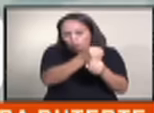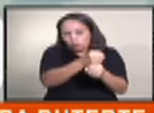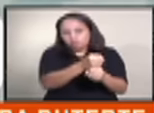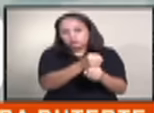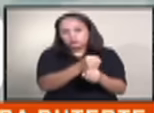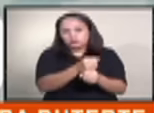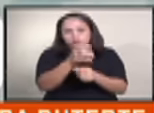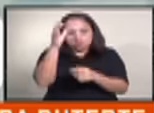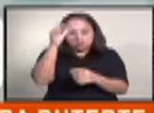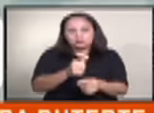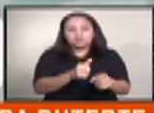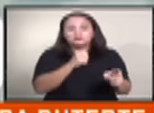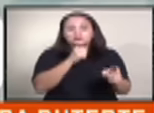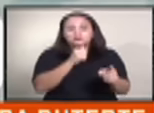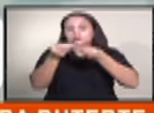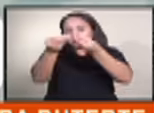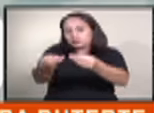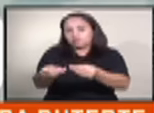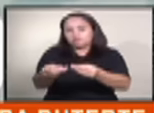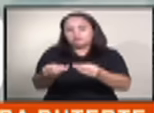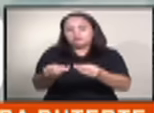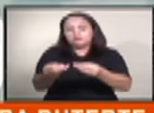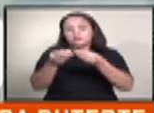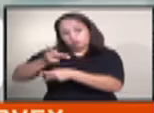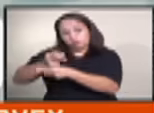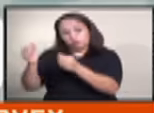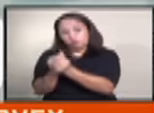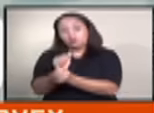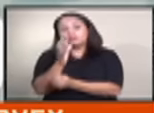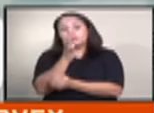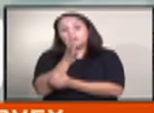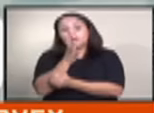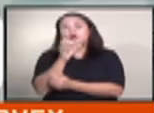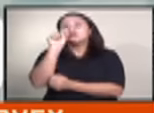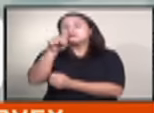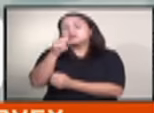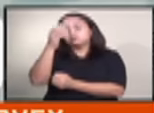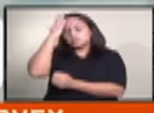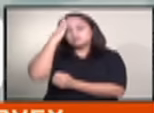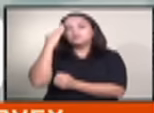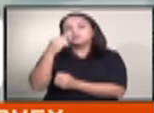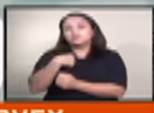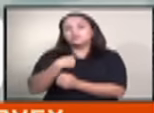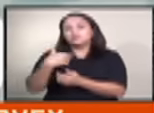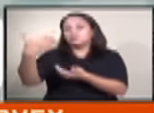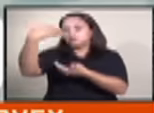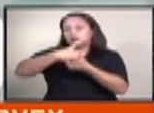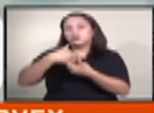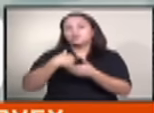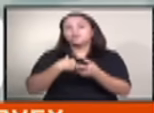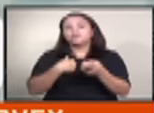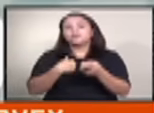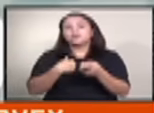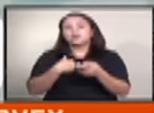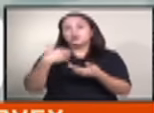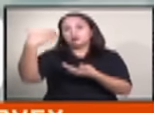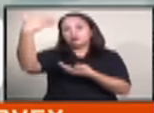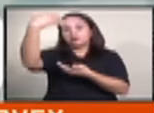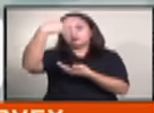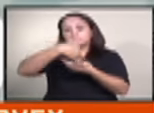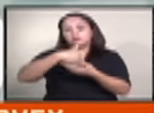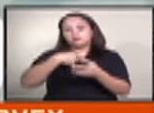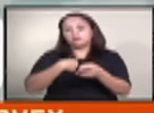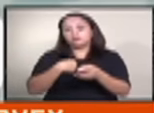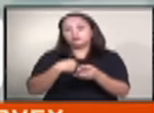Mojica para kunin po yung bata mapunta po dito sa nanay. Sir, sige po. Papunta nyo na lang po dito, sir, yung complainant po para makuha na din po namin siya